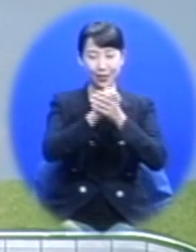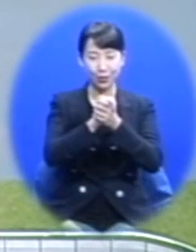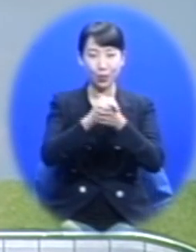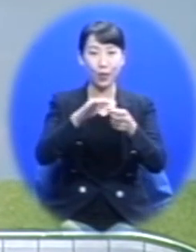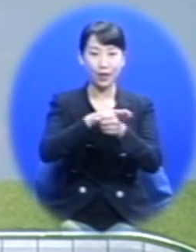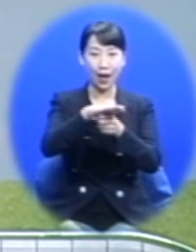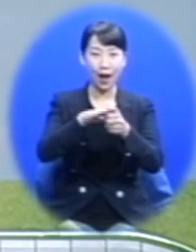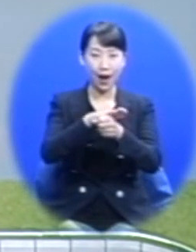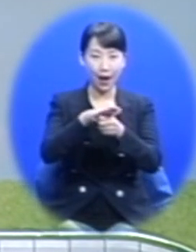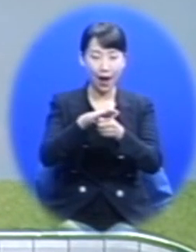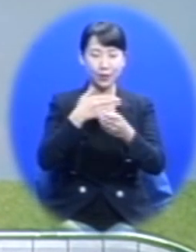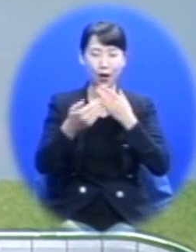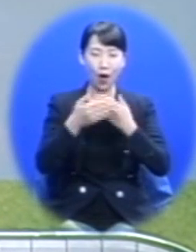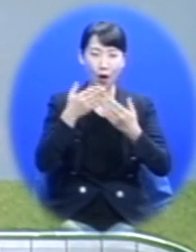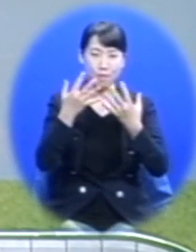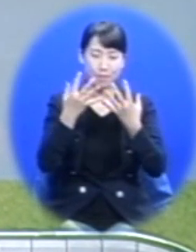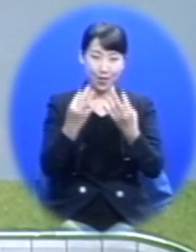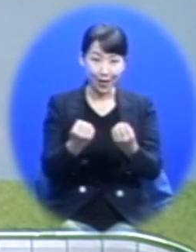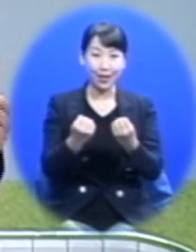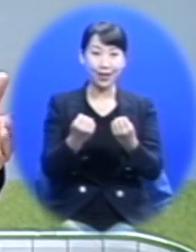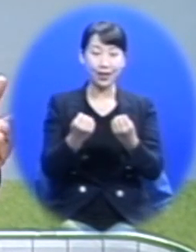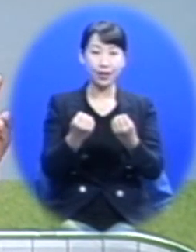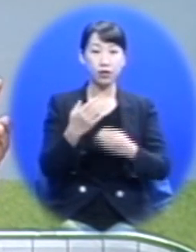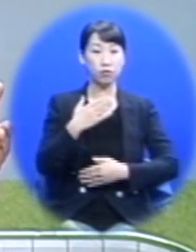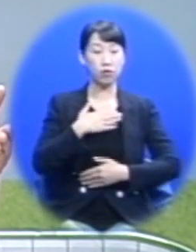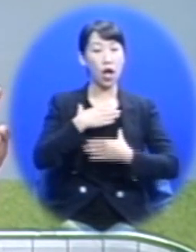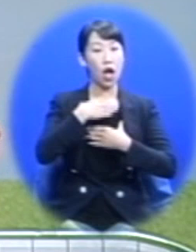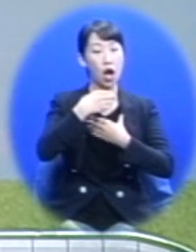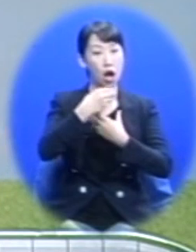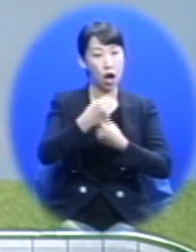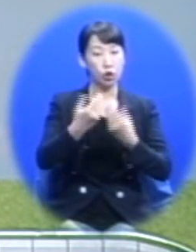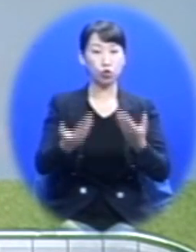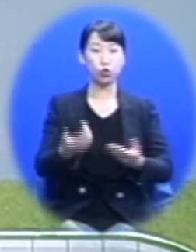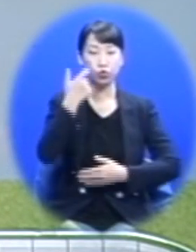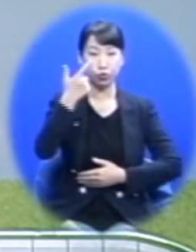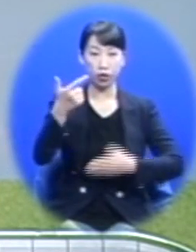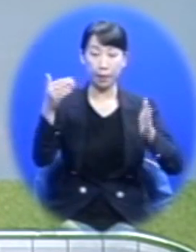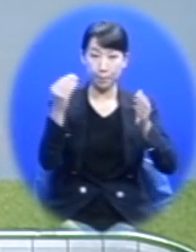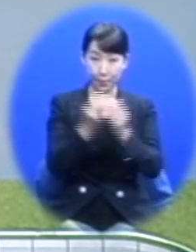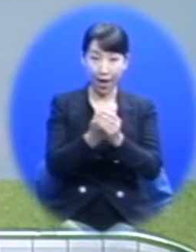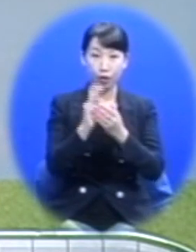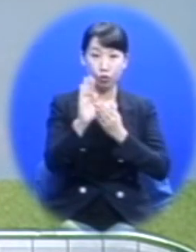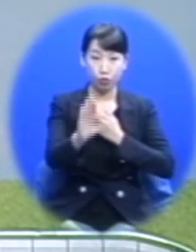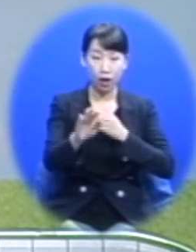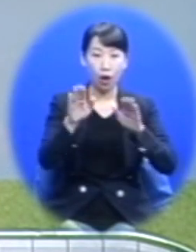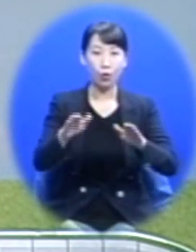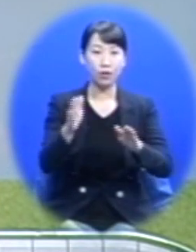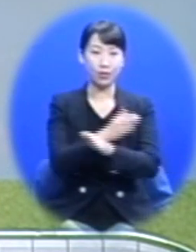굉장히 깊이 경험을 했습니다. 이제 안식년 6개월이 마치고 오늘부터 제가 다시